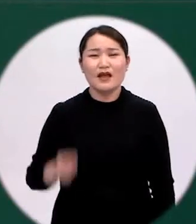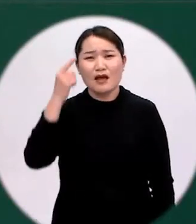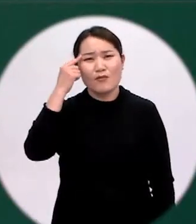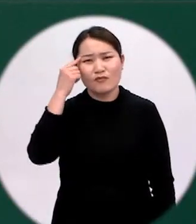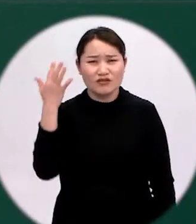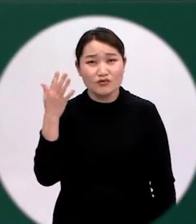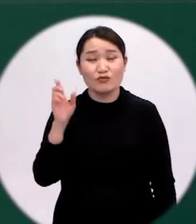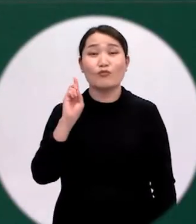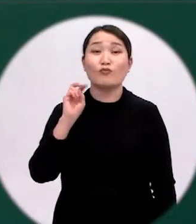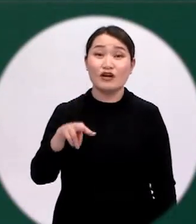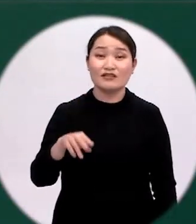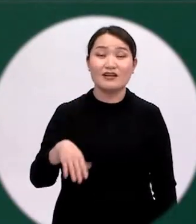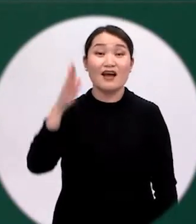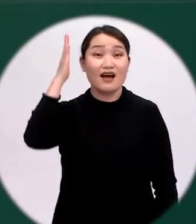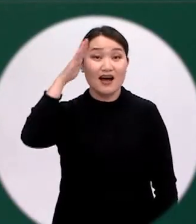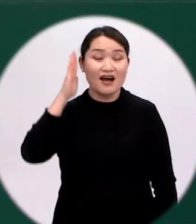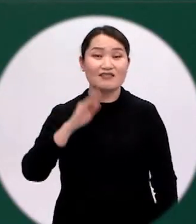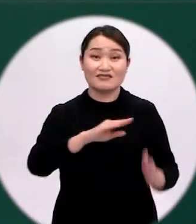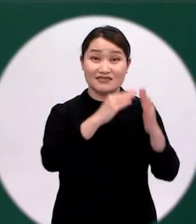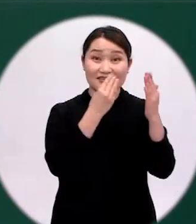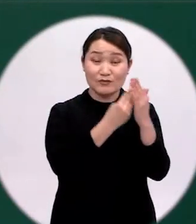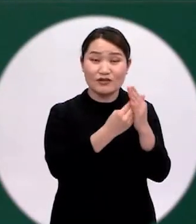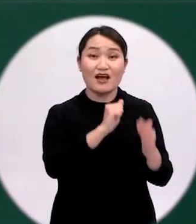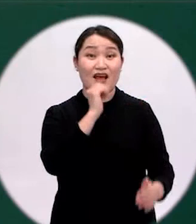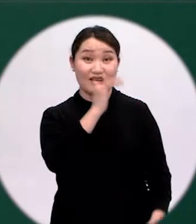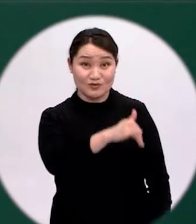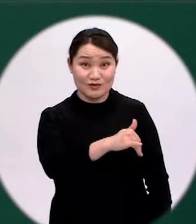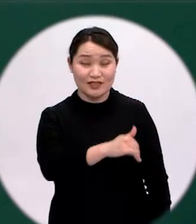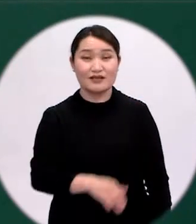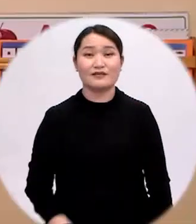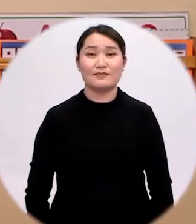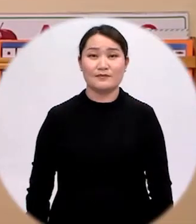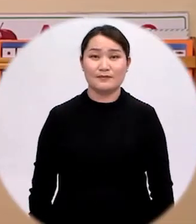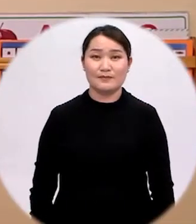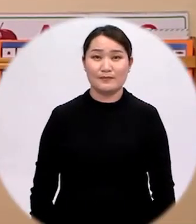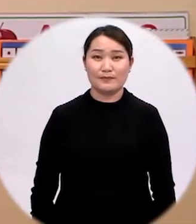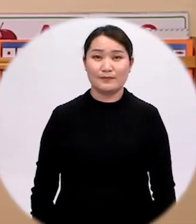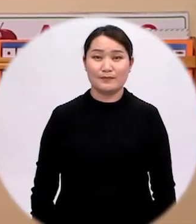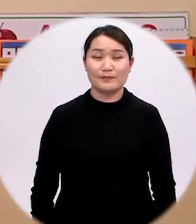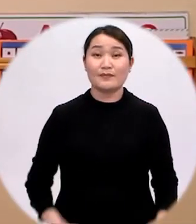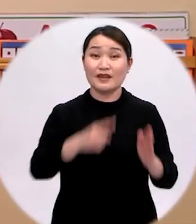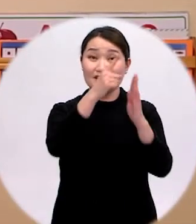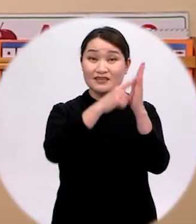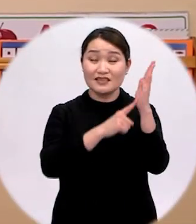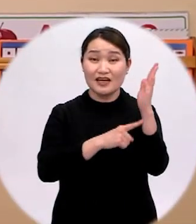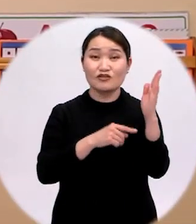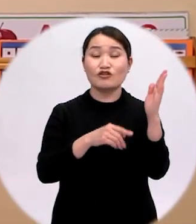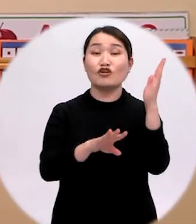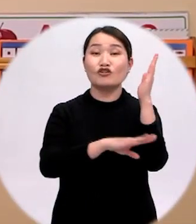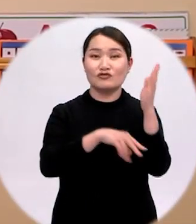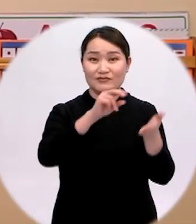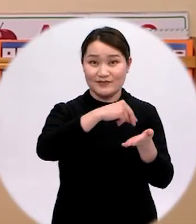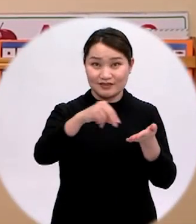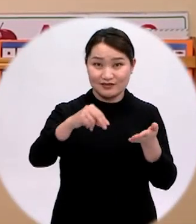Хэрвээ мэдхгүй бол гэр бүлийнхнээс асууж мэдээрэй. Сар өдрөө бичнэ 4 сарын